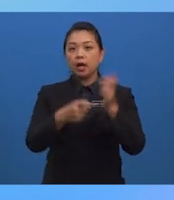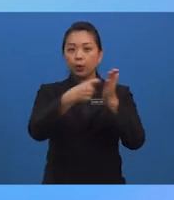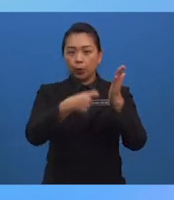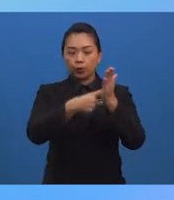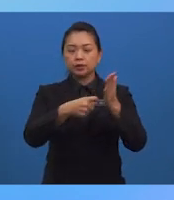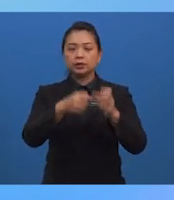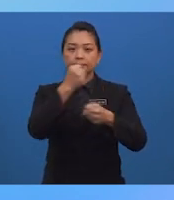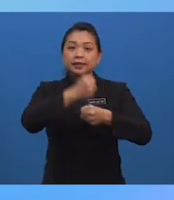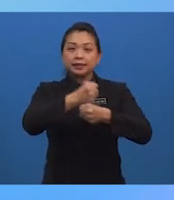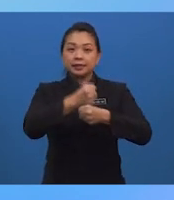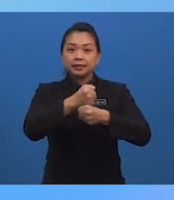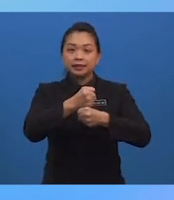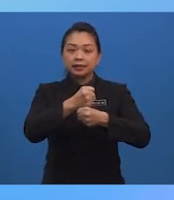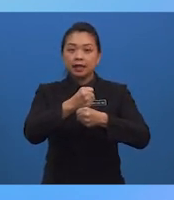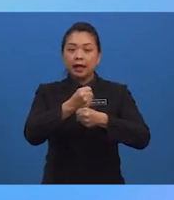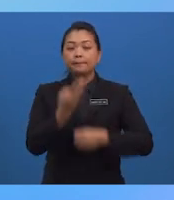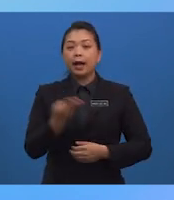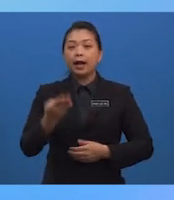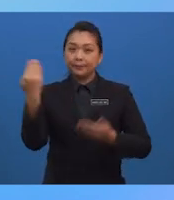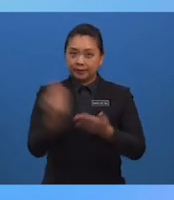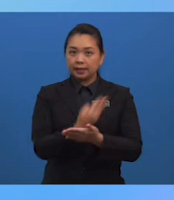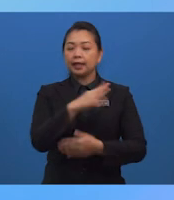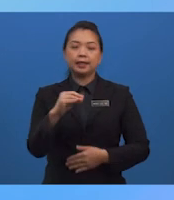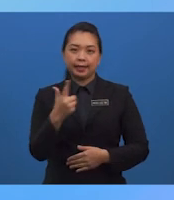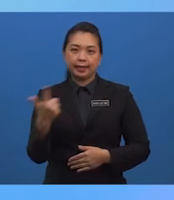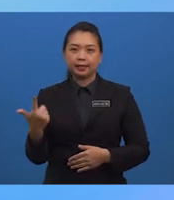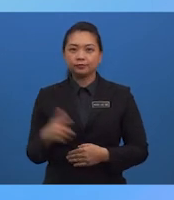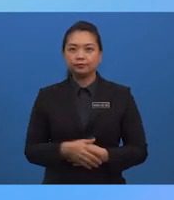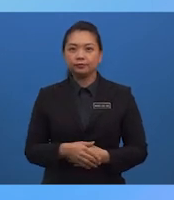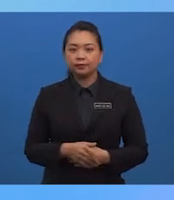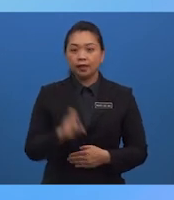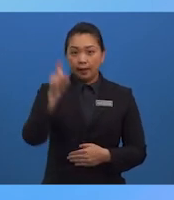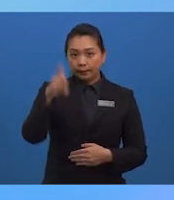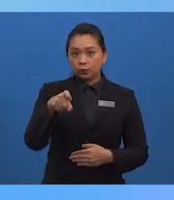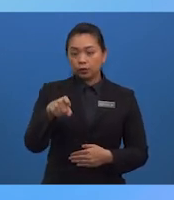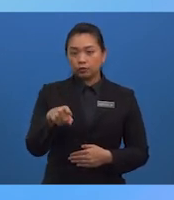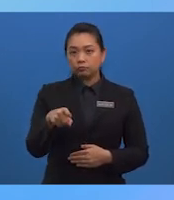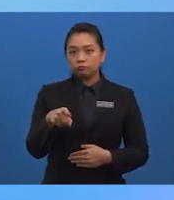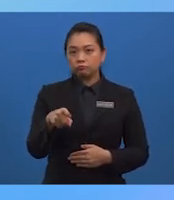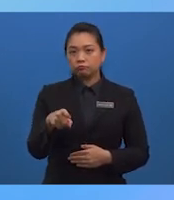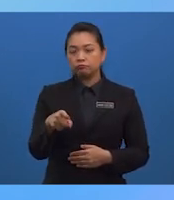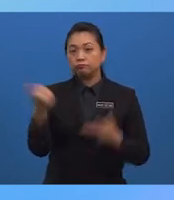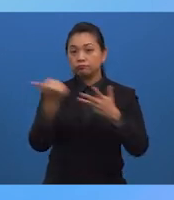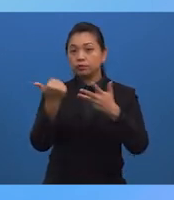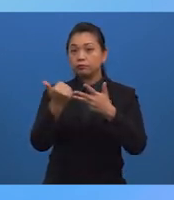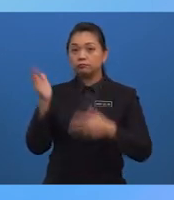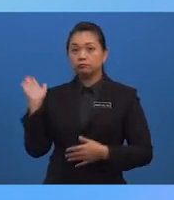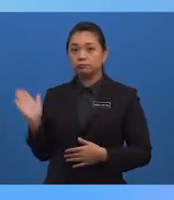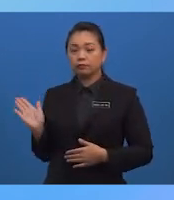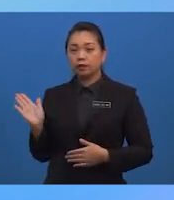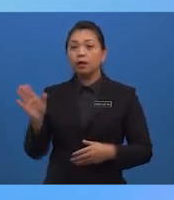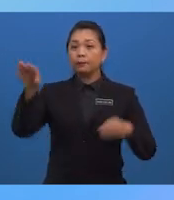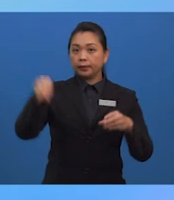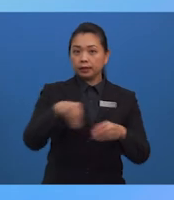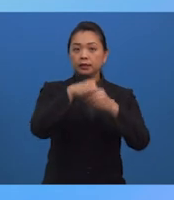buruh, bahan mentah dan sebagainya. Keperluan yang keempat pula ialah penyertaan